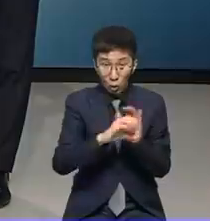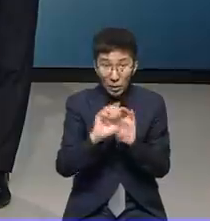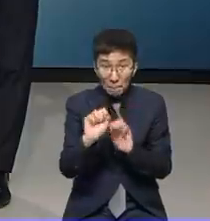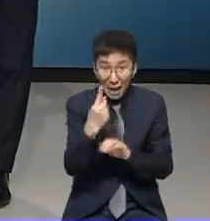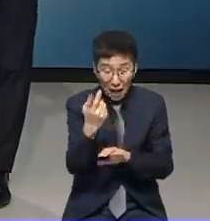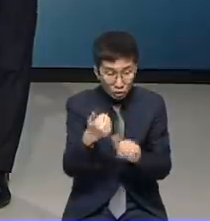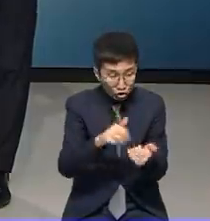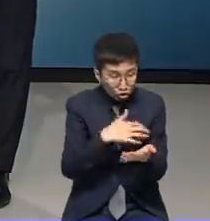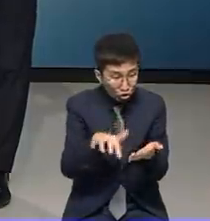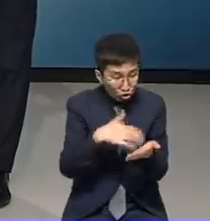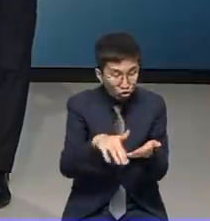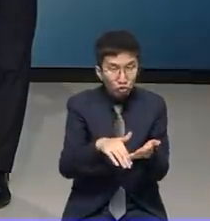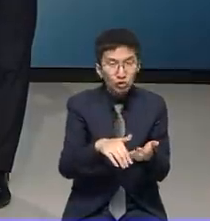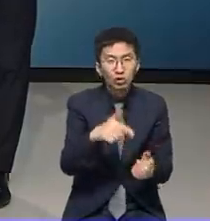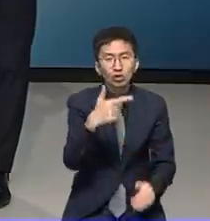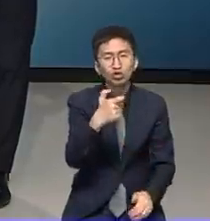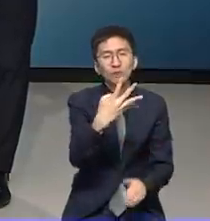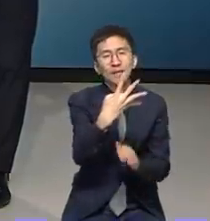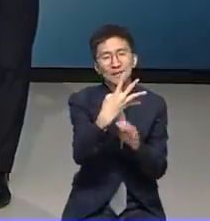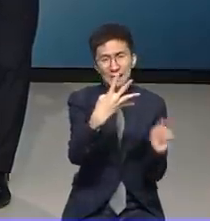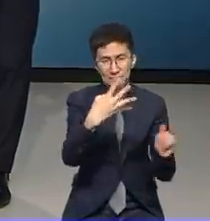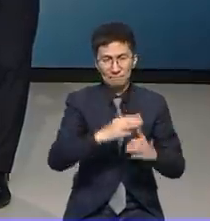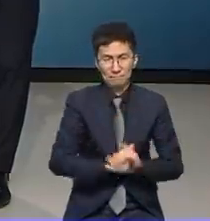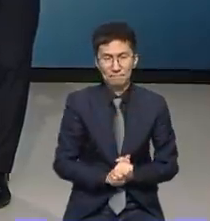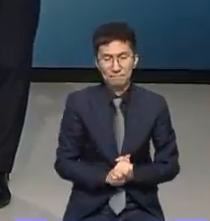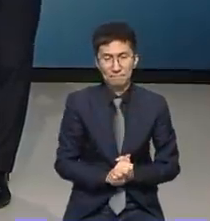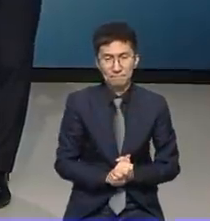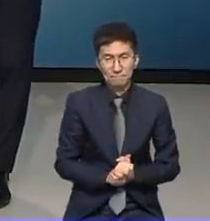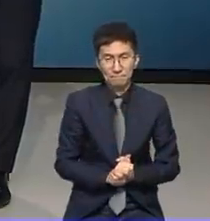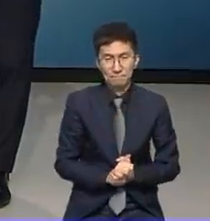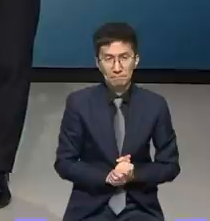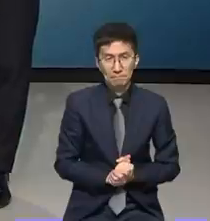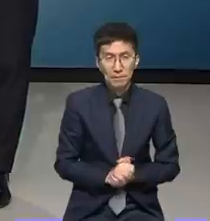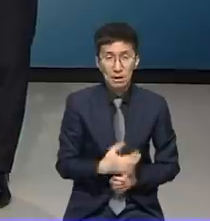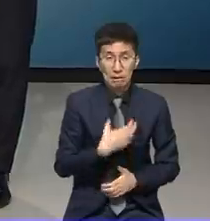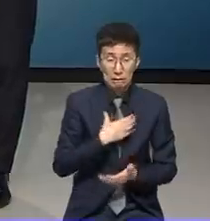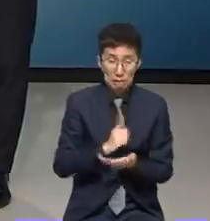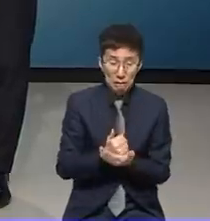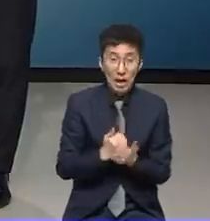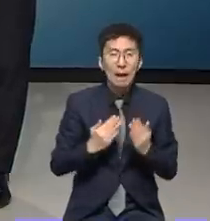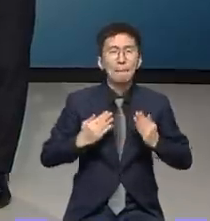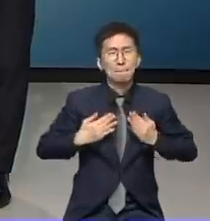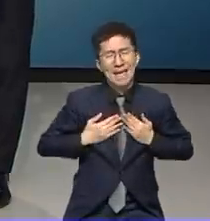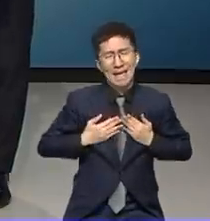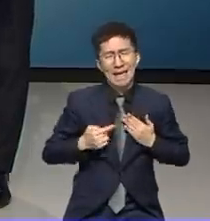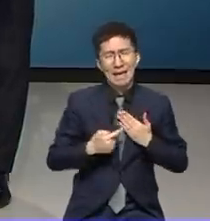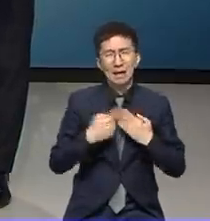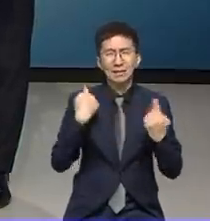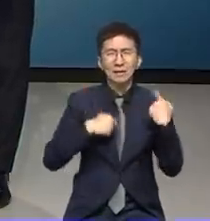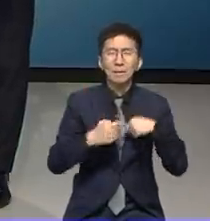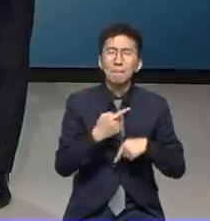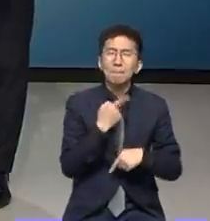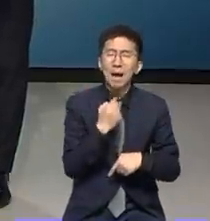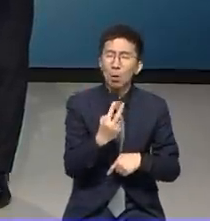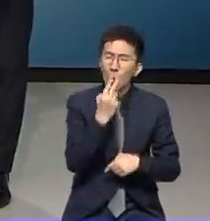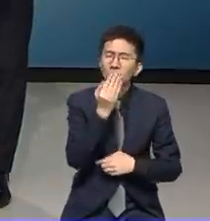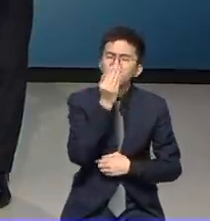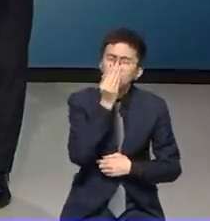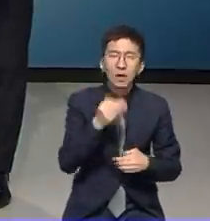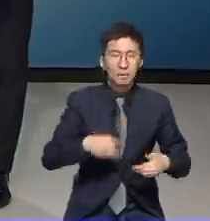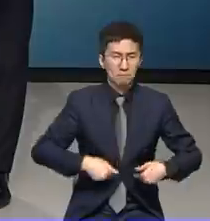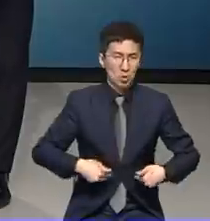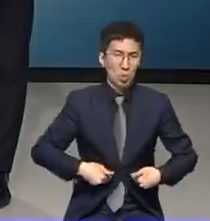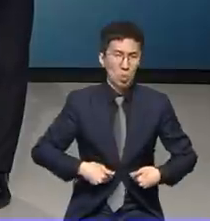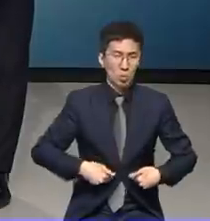사람은 64명이었습니다. 자, 위중증 환자들은 폐가 손상돼서 인공호흡기가 필요하거나